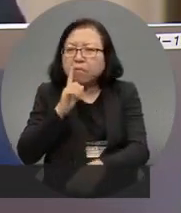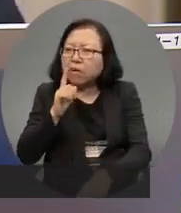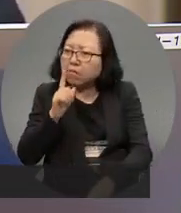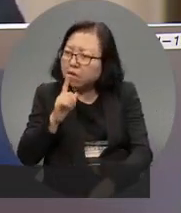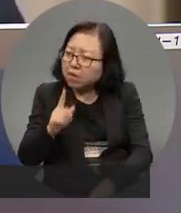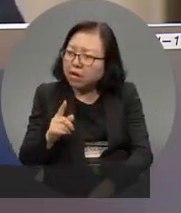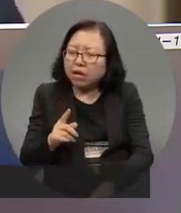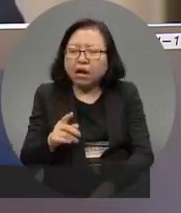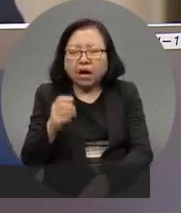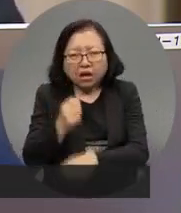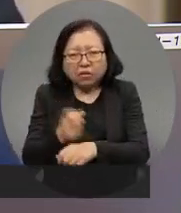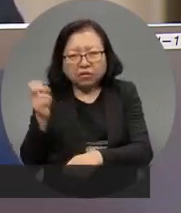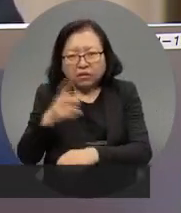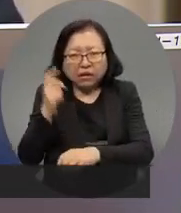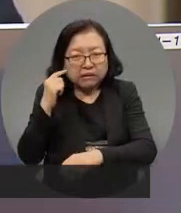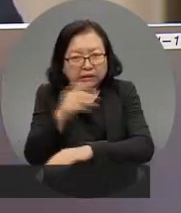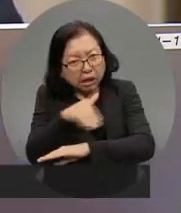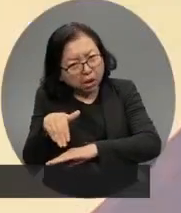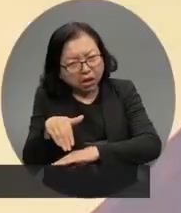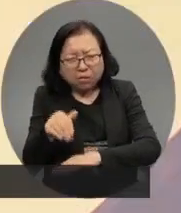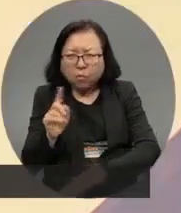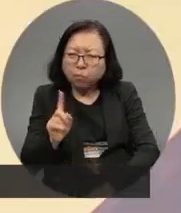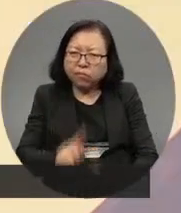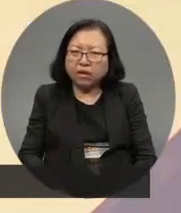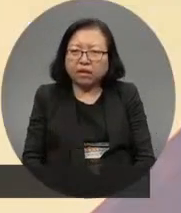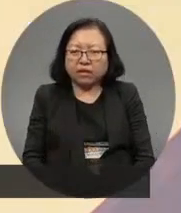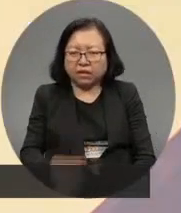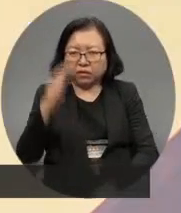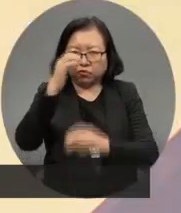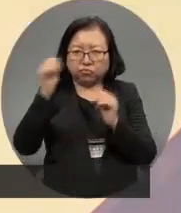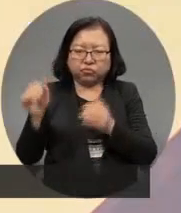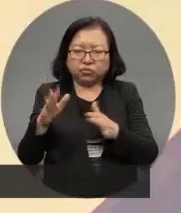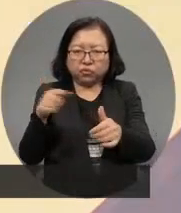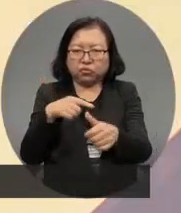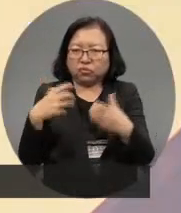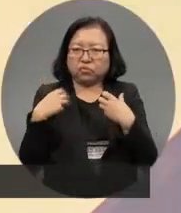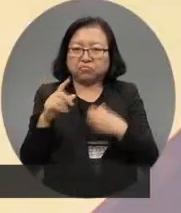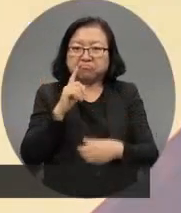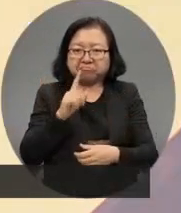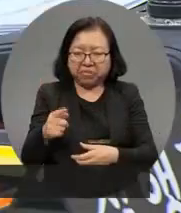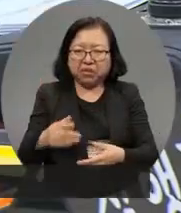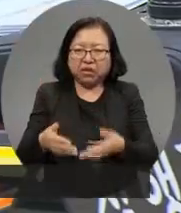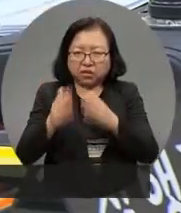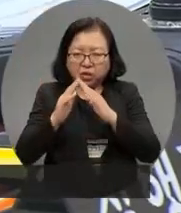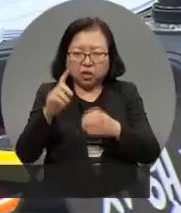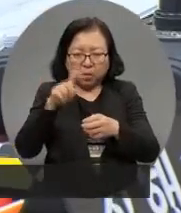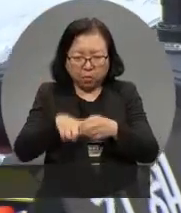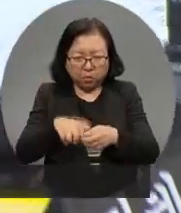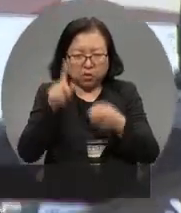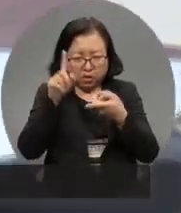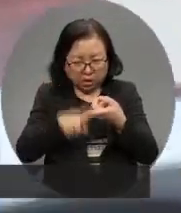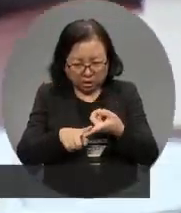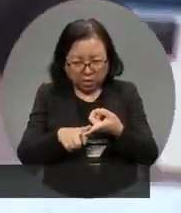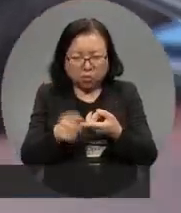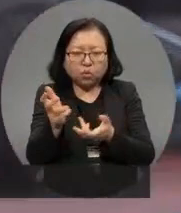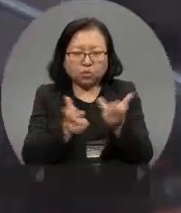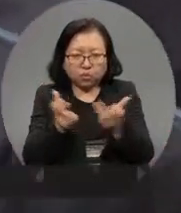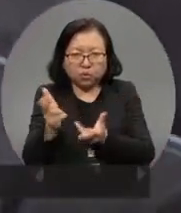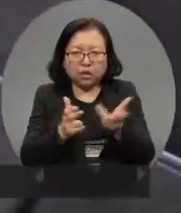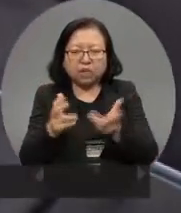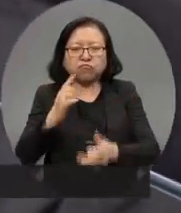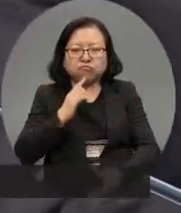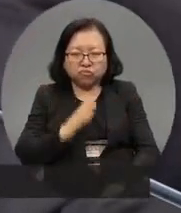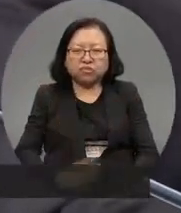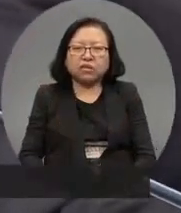다시 재설정한 거 아닙니까? 충청북도 교육청은 설립 취지에 맞게 조정하는 과정일 뿐이라고